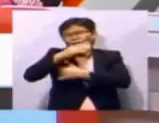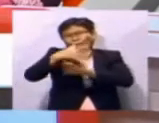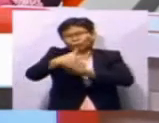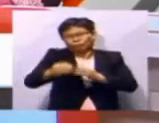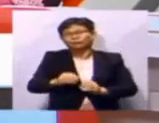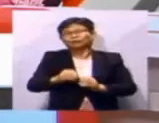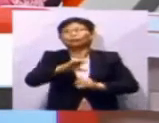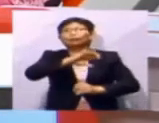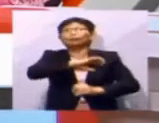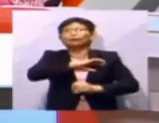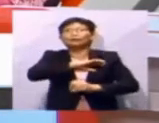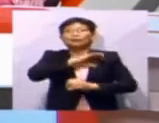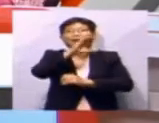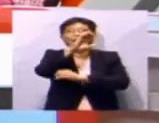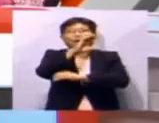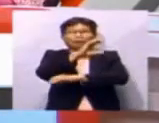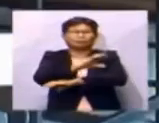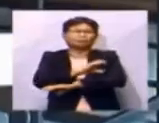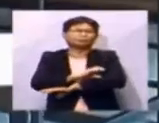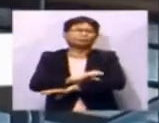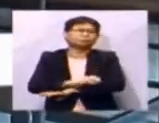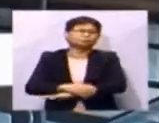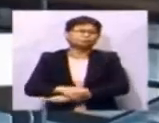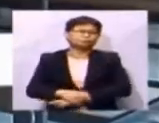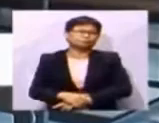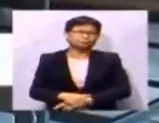pejabat polis kontingen.